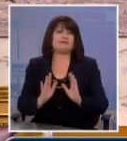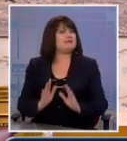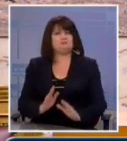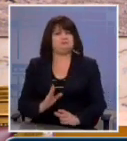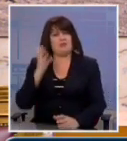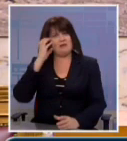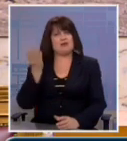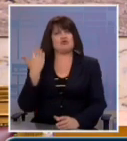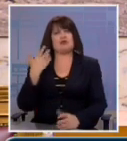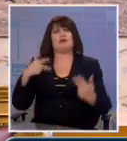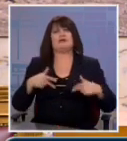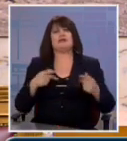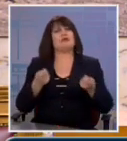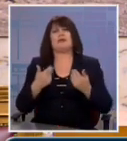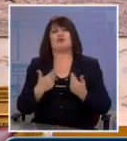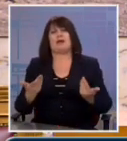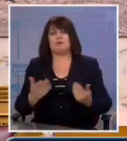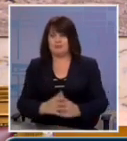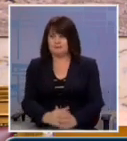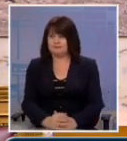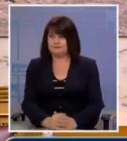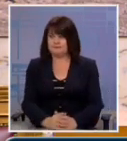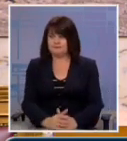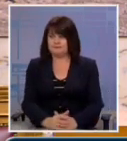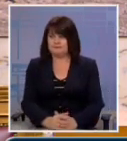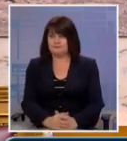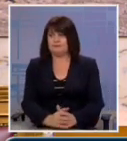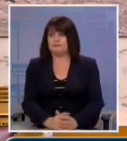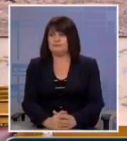θυμίζουν άλλες κυβερνήσεις και άλλα πράγματα. Και άλλους υπουργούς οικονομικών.